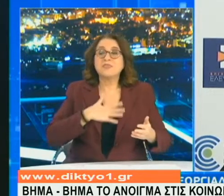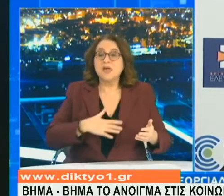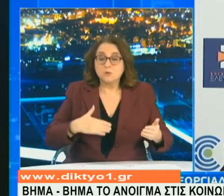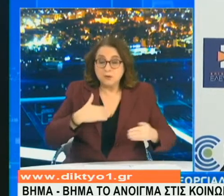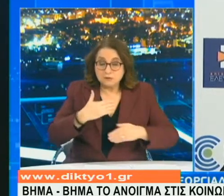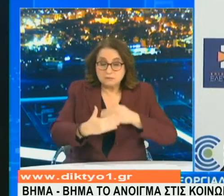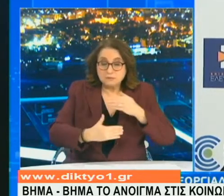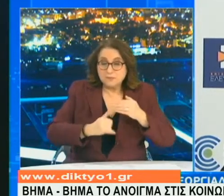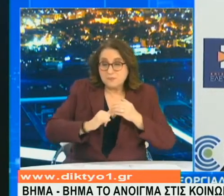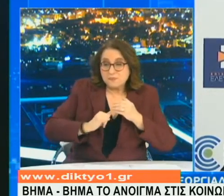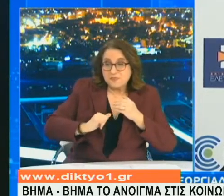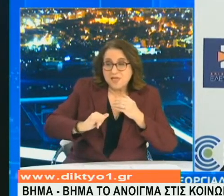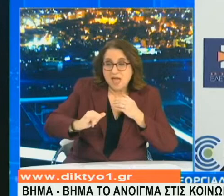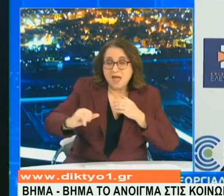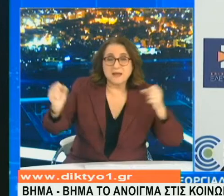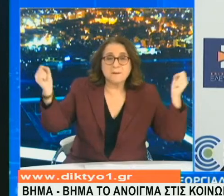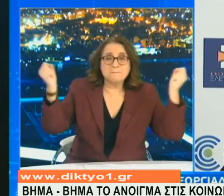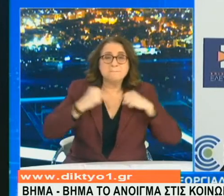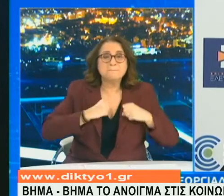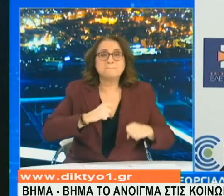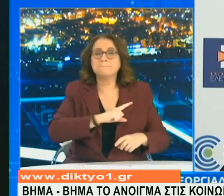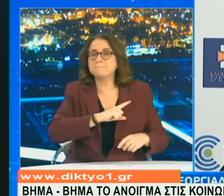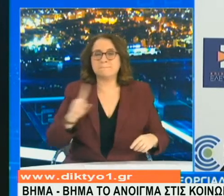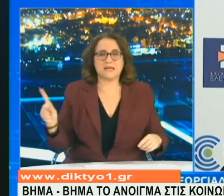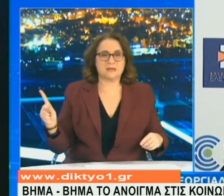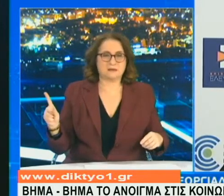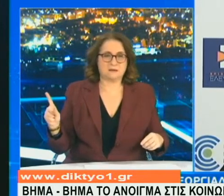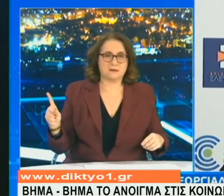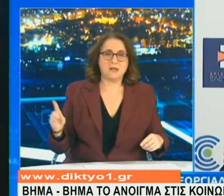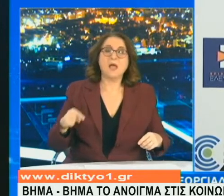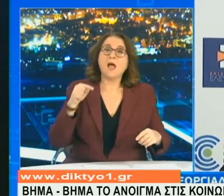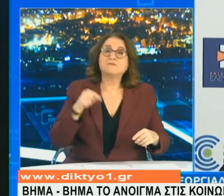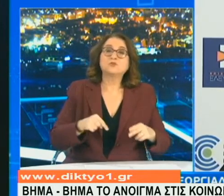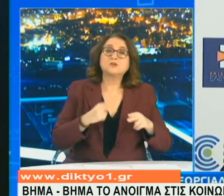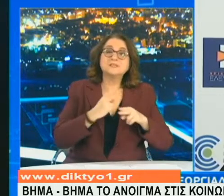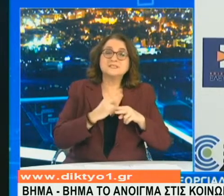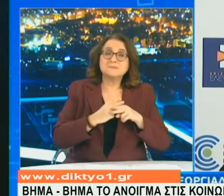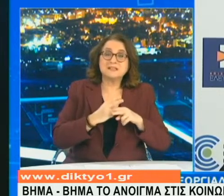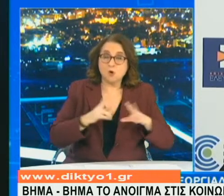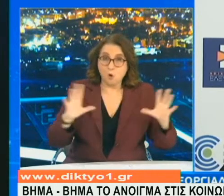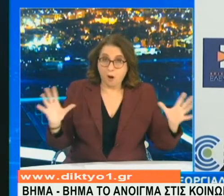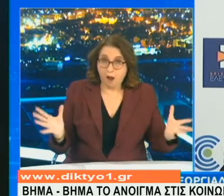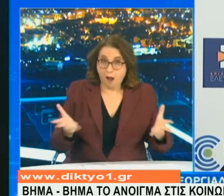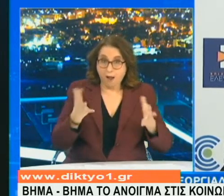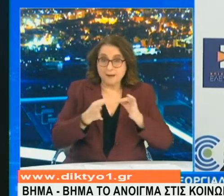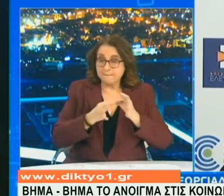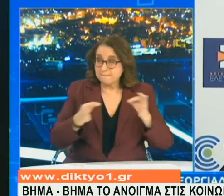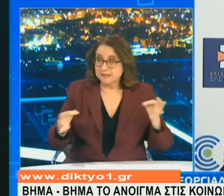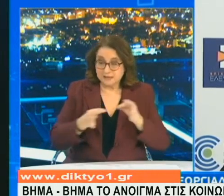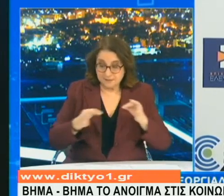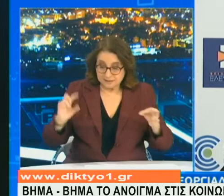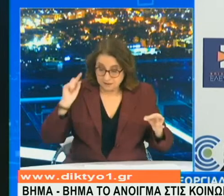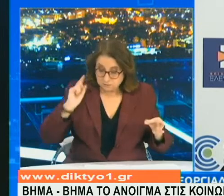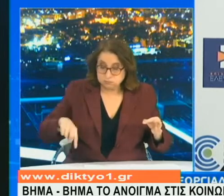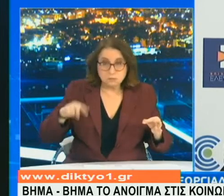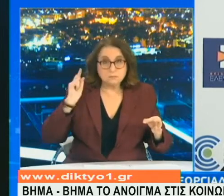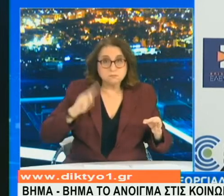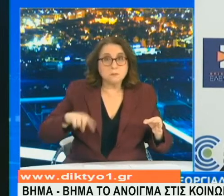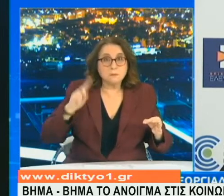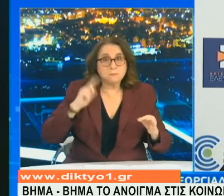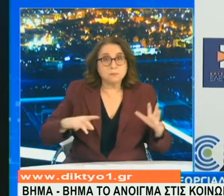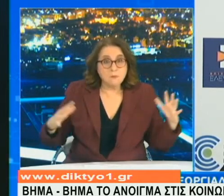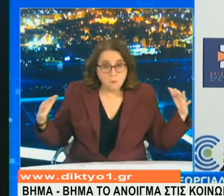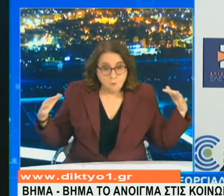αγοράς, εδράζοντας ότι όλοι μας καταλαβαίνουμε ότι αν παραβιαστούν τα μέτρα και υπάρχουν εικόνες συνωστισμού,